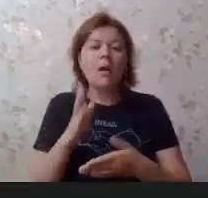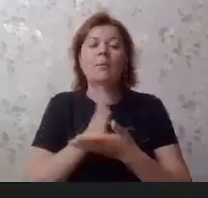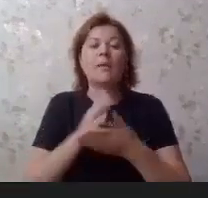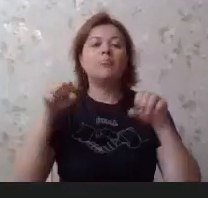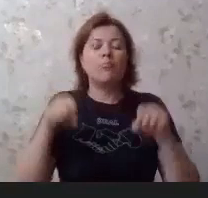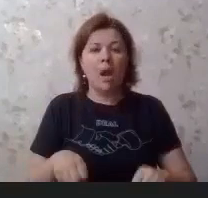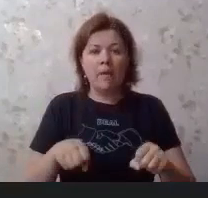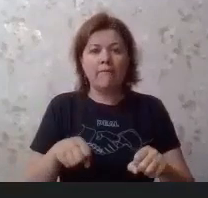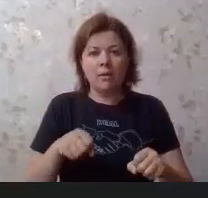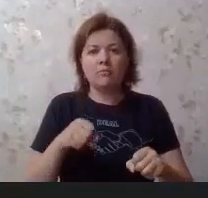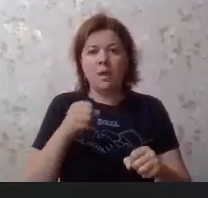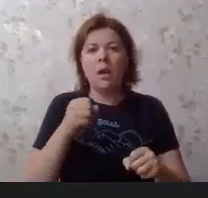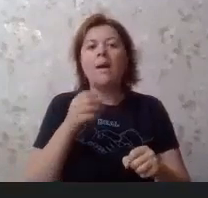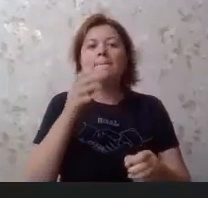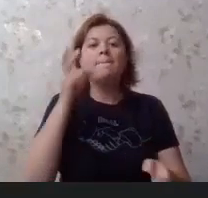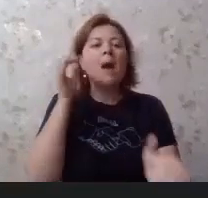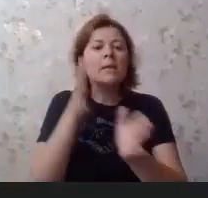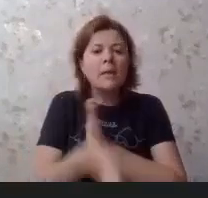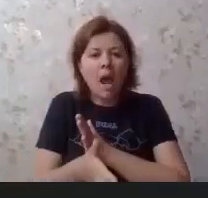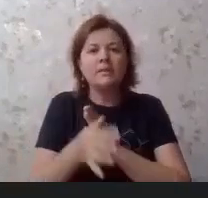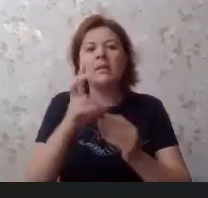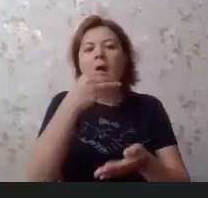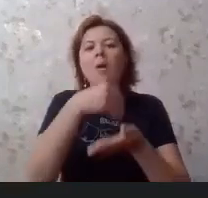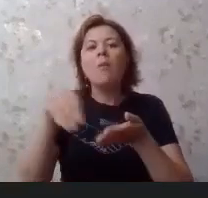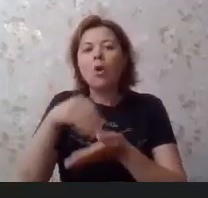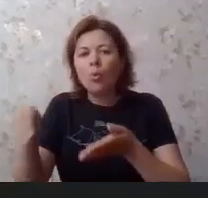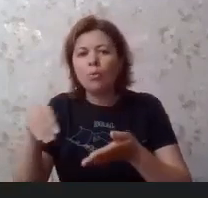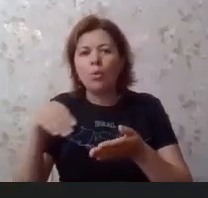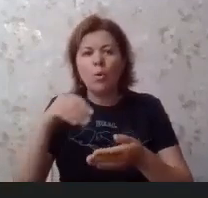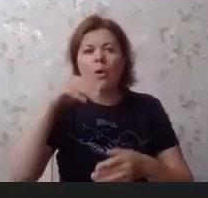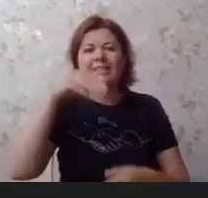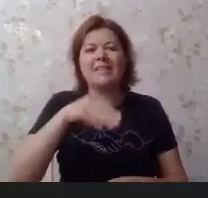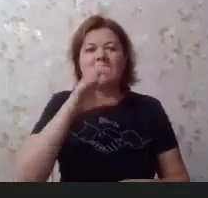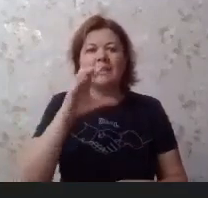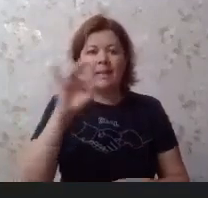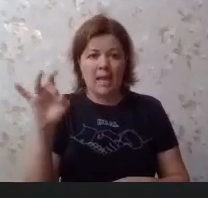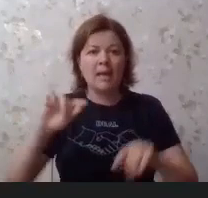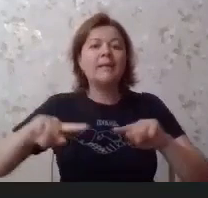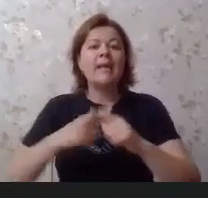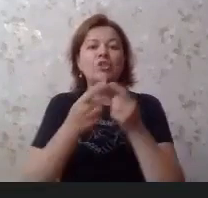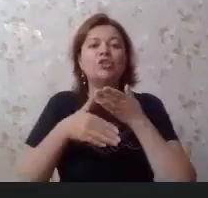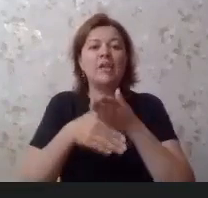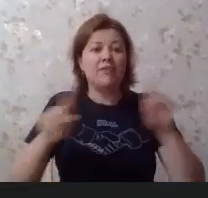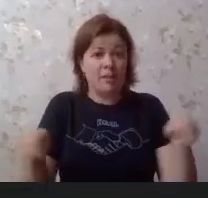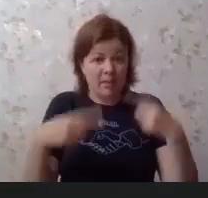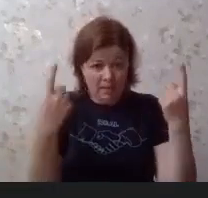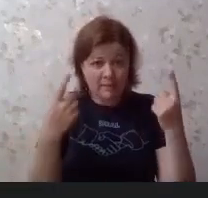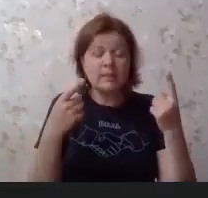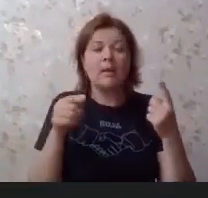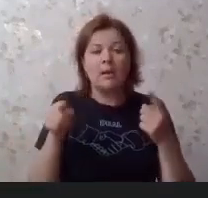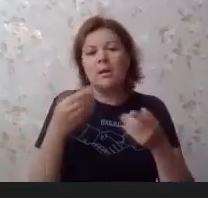на покупку определенного вида товара, то есть техническое средство реабилитации, который